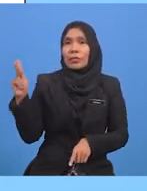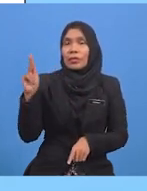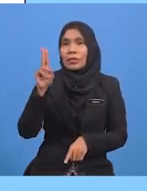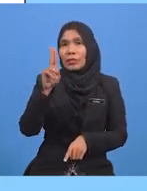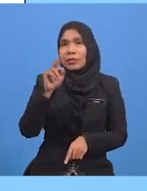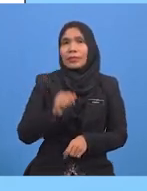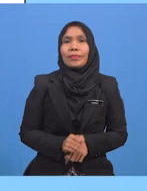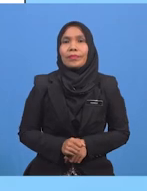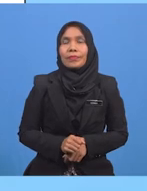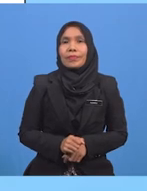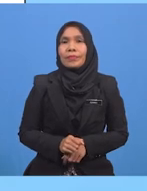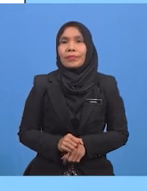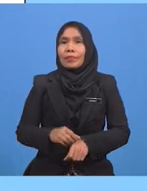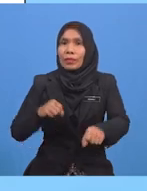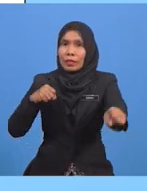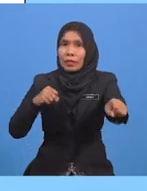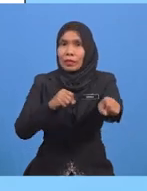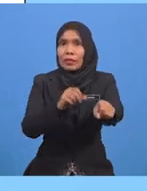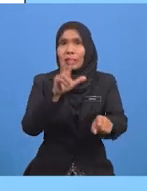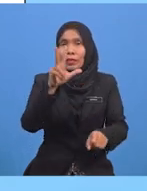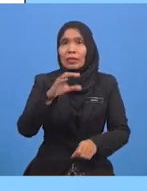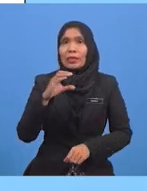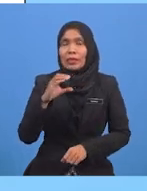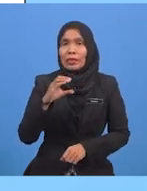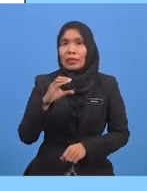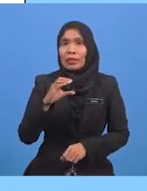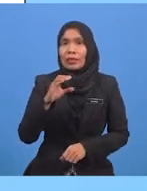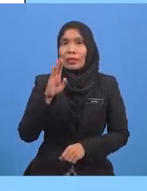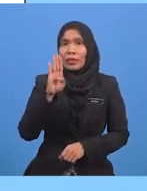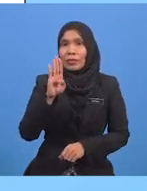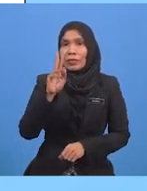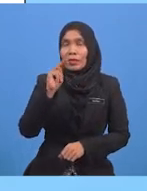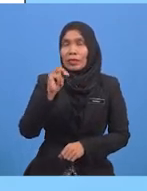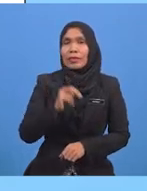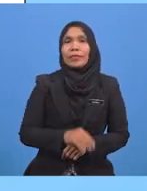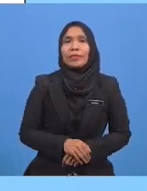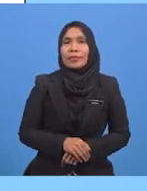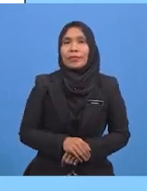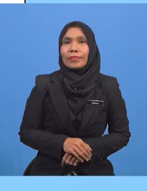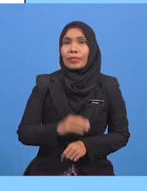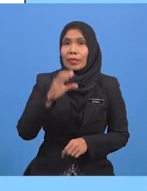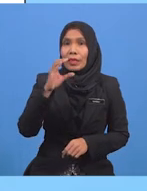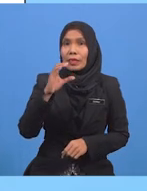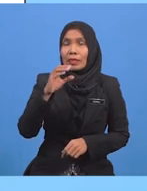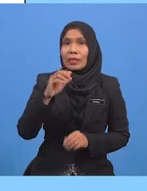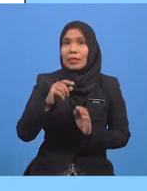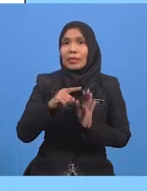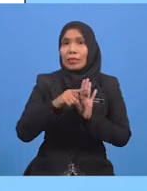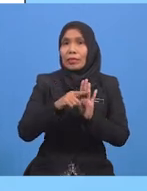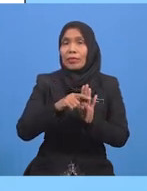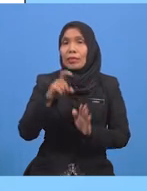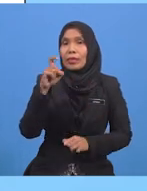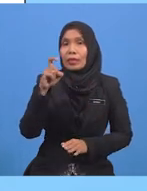Segitiga CBN, iaitu kurungan C tolak X tutup